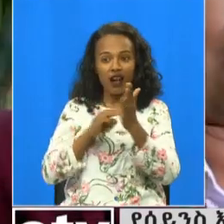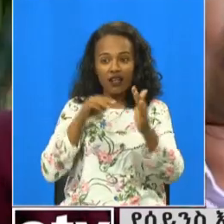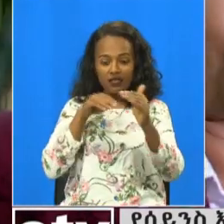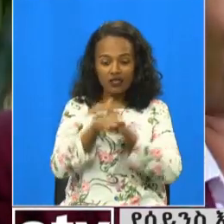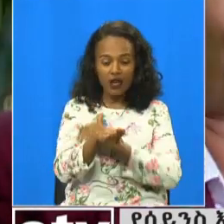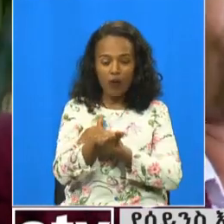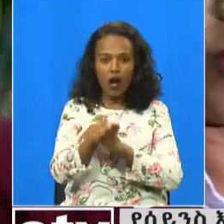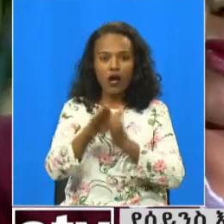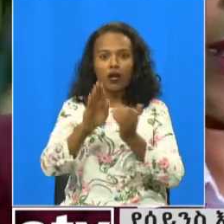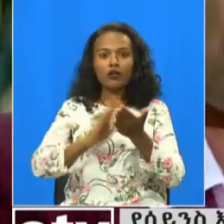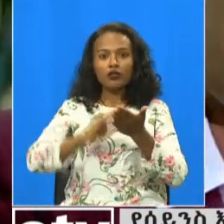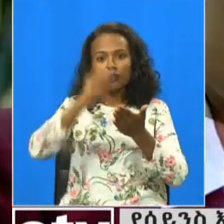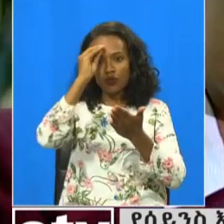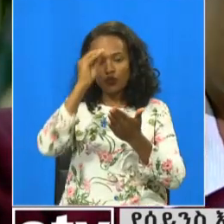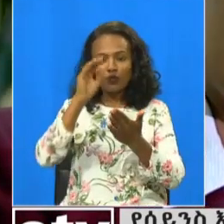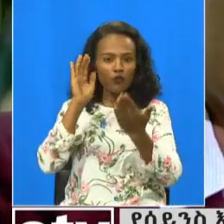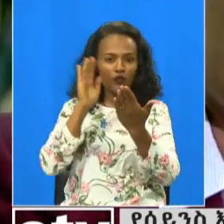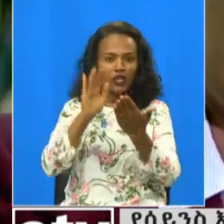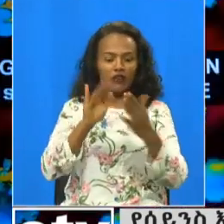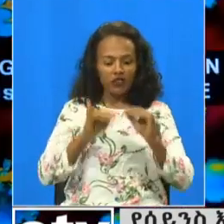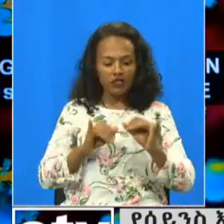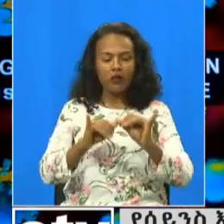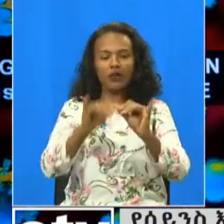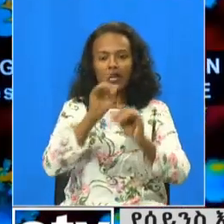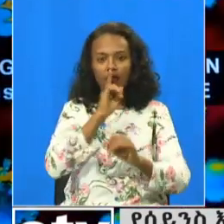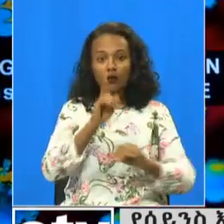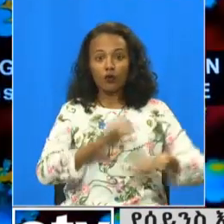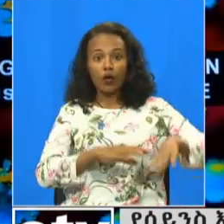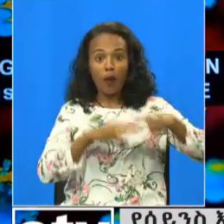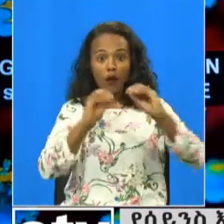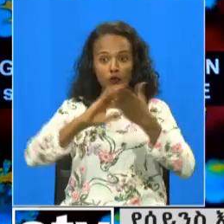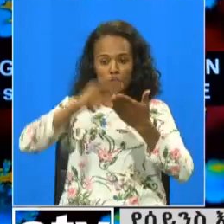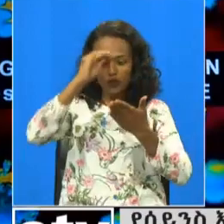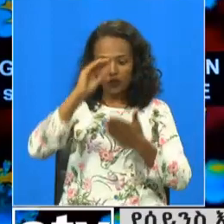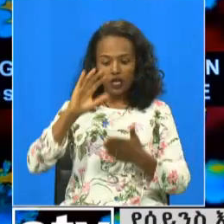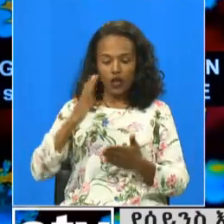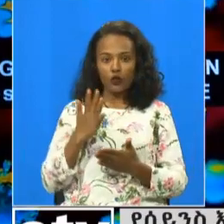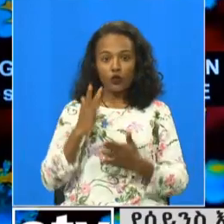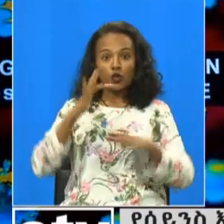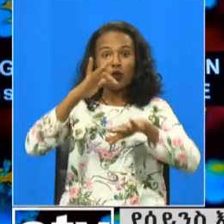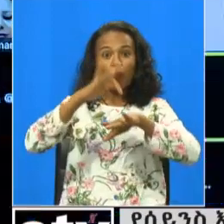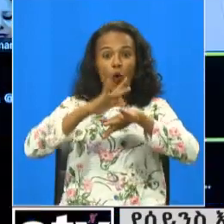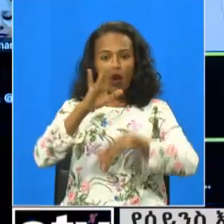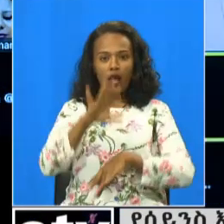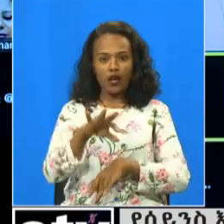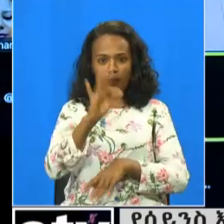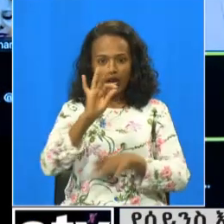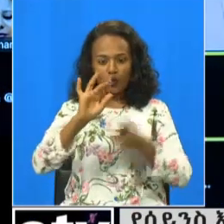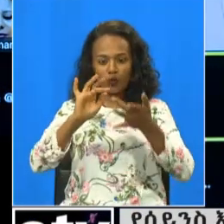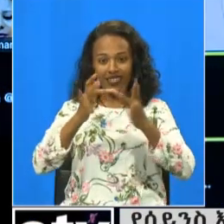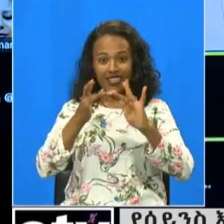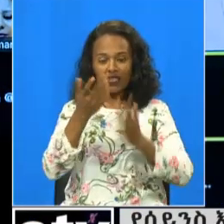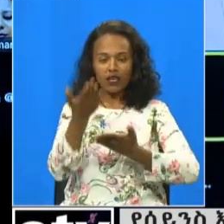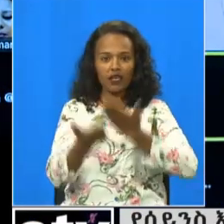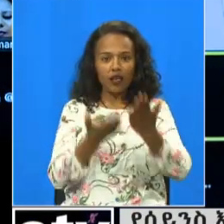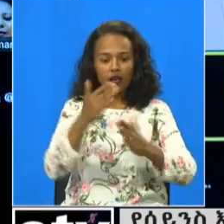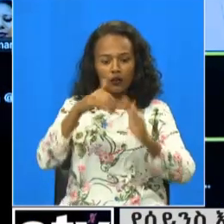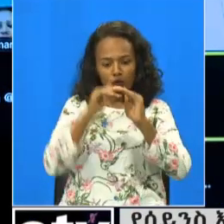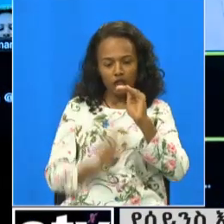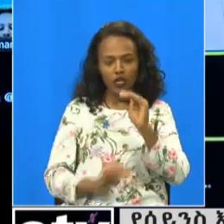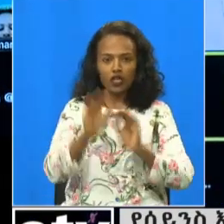ስንገባ ትምርቱ ፌስ ቱ ፌስ እንደሚቀጥል ነው። ተማሪዎች የትምርት አይነቶችን በኦንላይን የሚያገኙበት የኢንተርኔት አገልግሎት